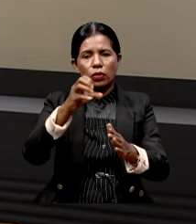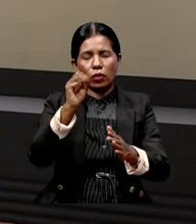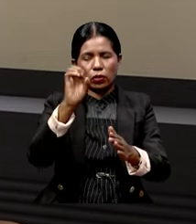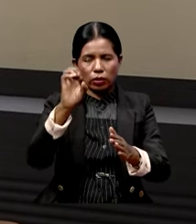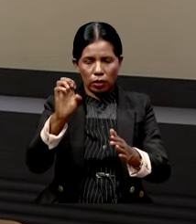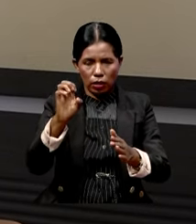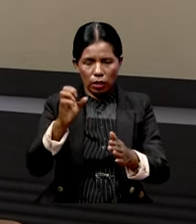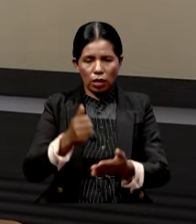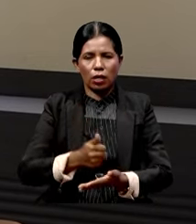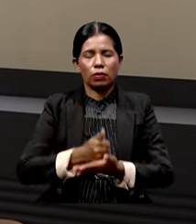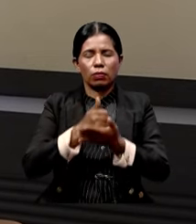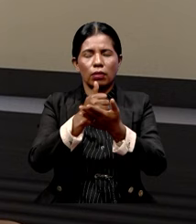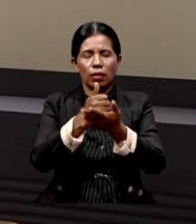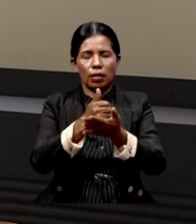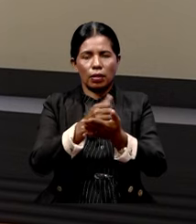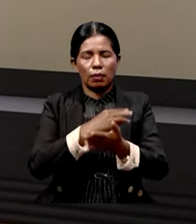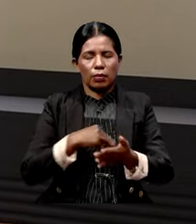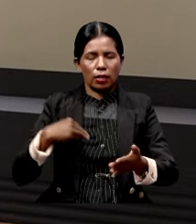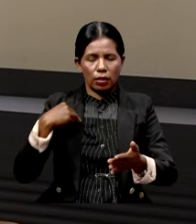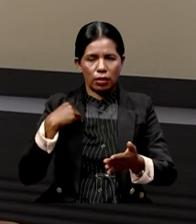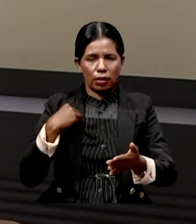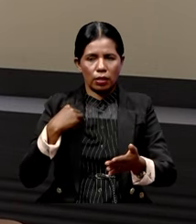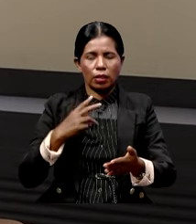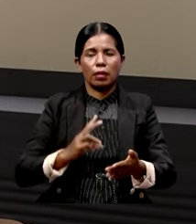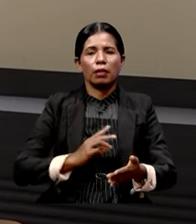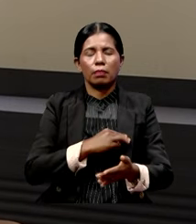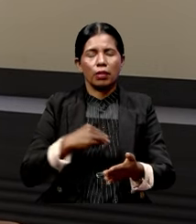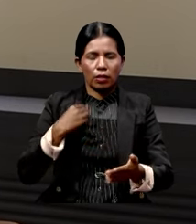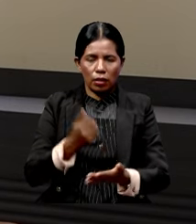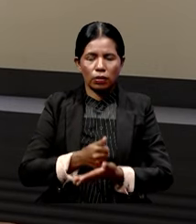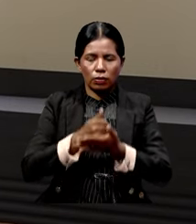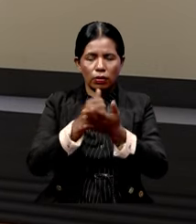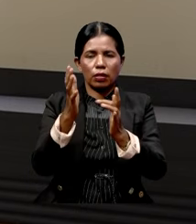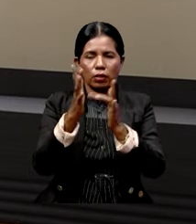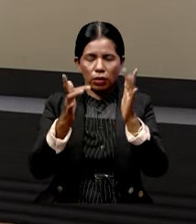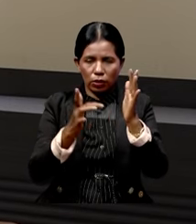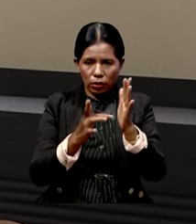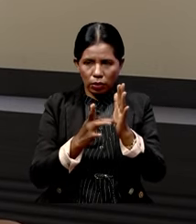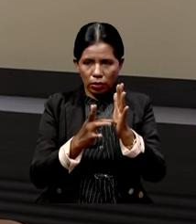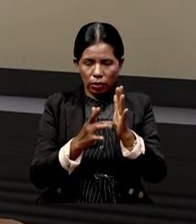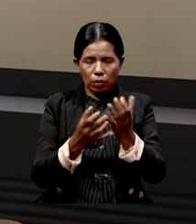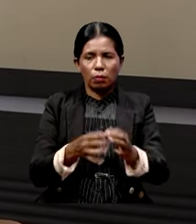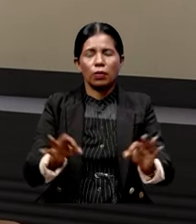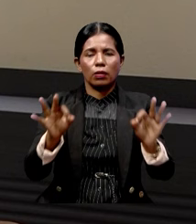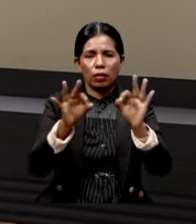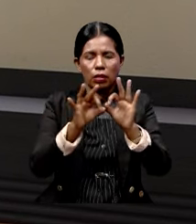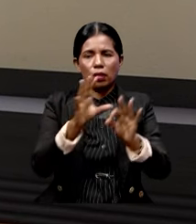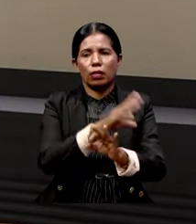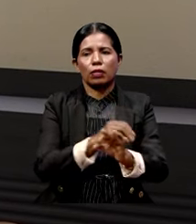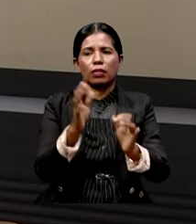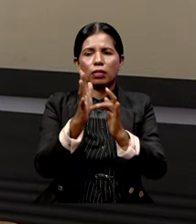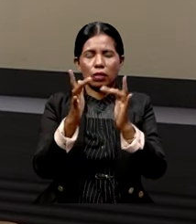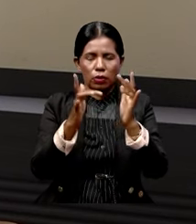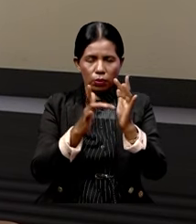memelihara Maria, Bunda Maria memelihara Yesus, dan yang paling penting di sini adalah